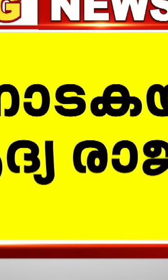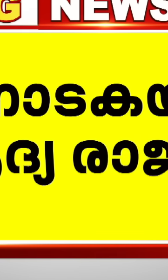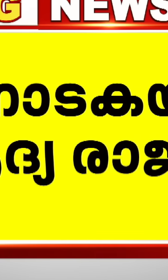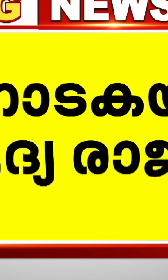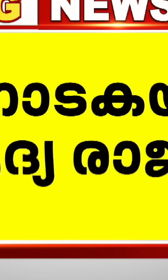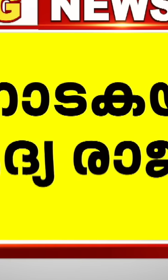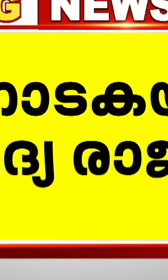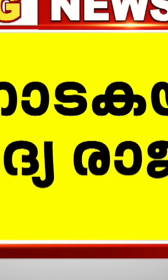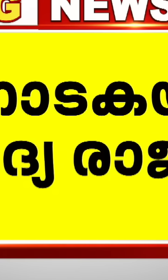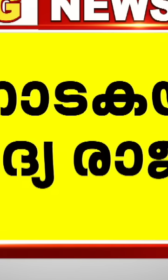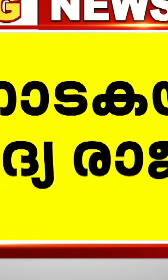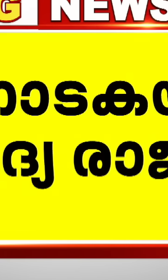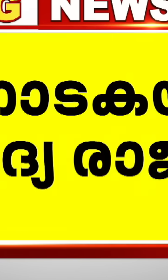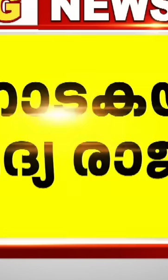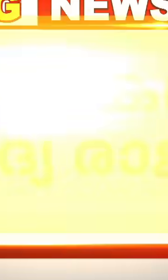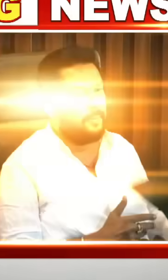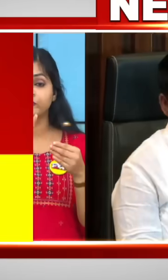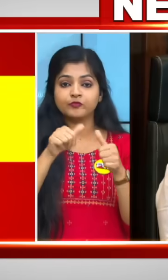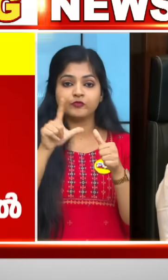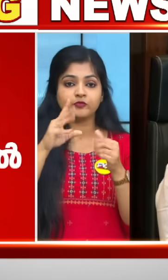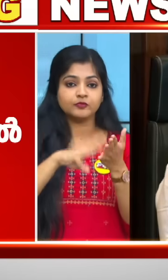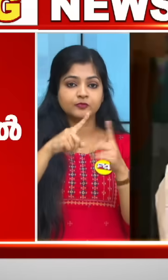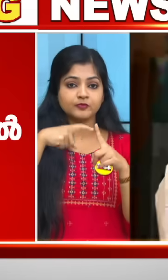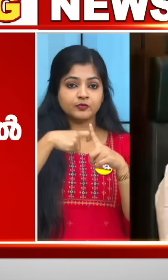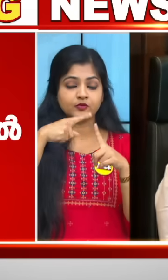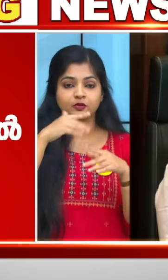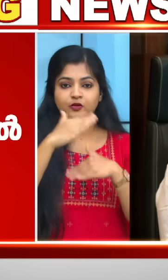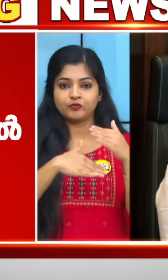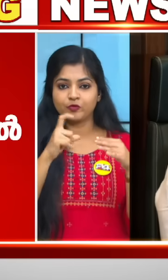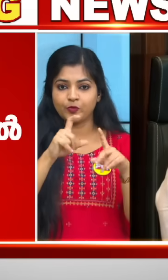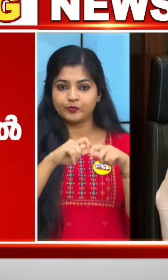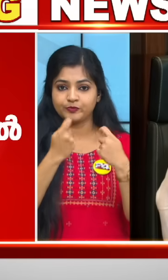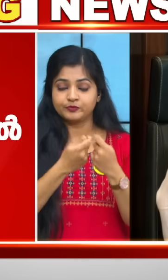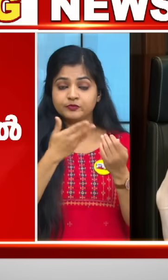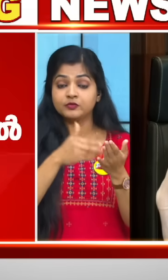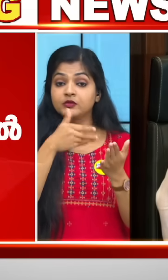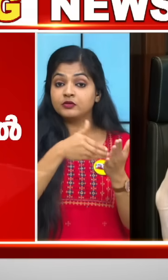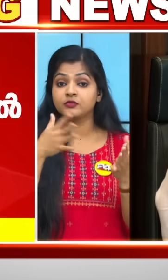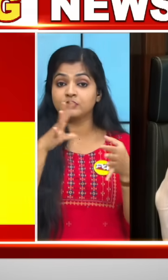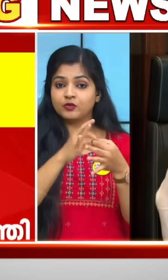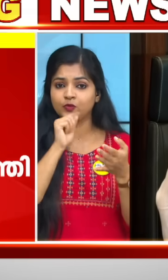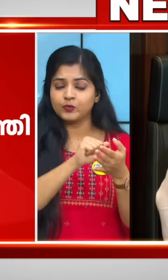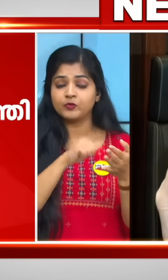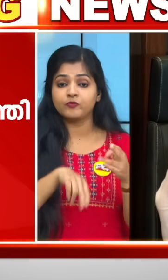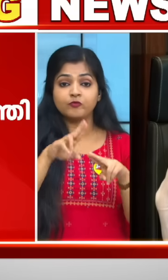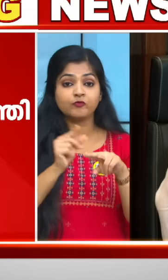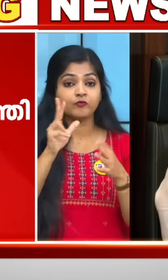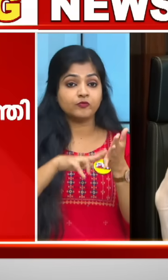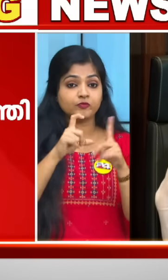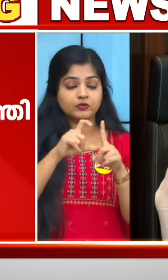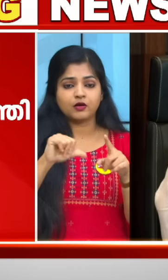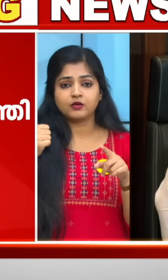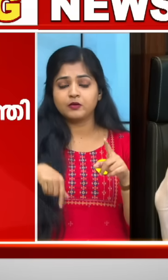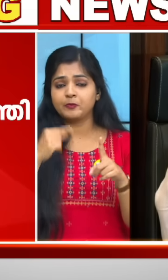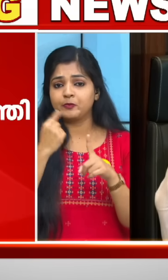സംവിധാനമാണ് വാത്മീകി വികസന കോർപ്പറേഷൻ ഇതിൻറെ ഭാഗമായിട്ടുള്ള ഫണ്ട് മറ്റ് സ്വകാര്യ വ്യക്തികളുടെയും